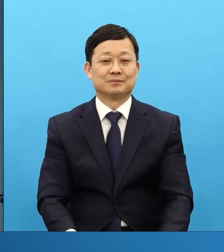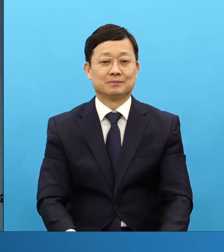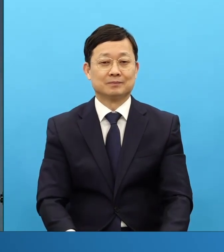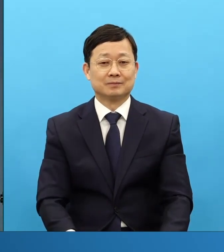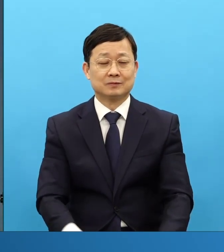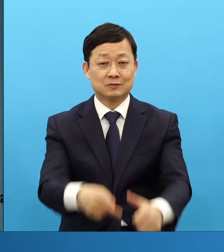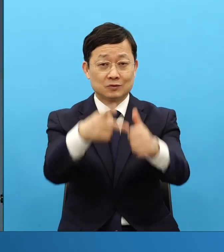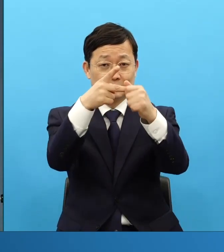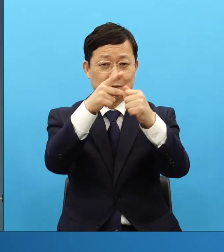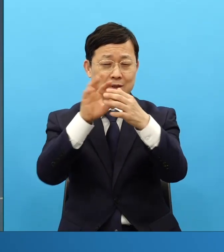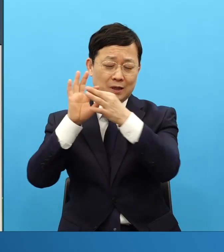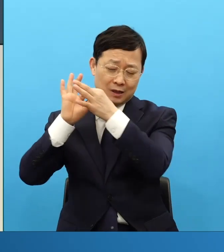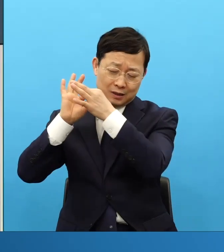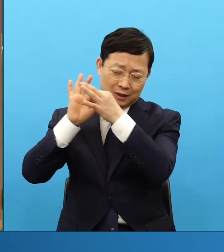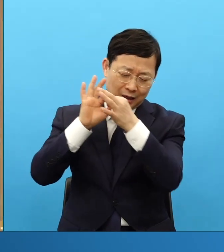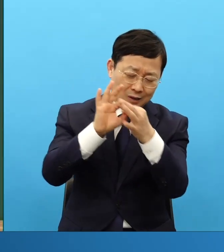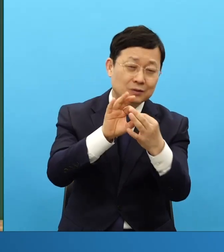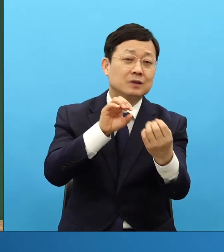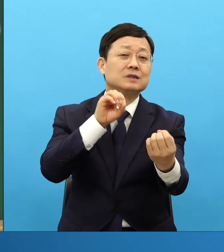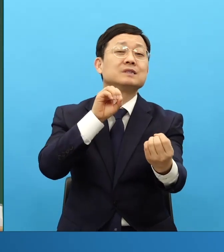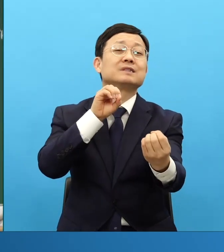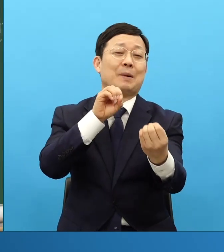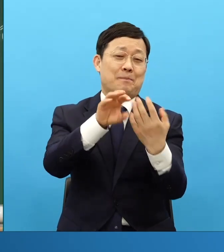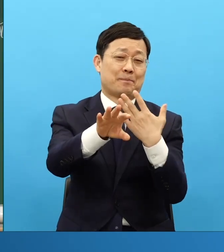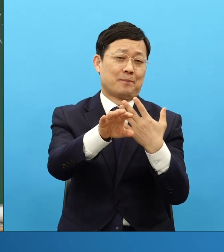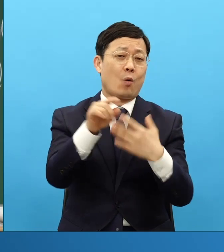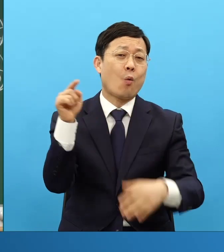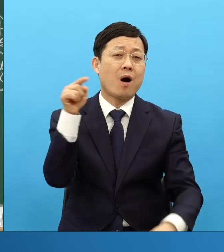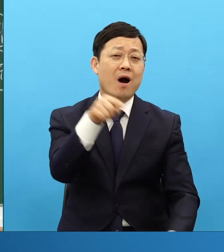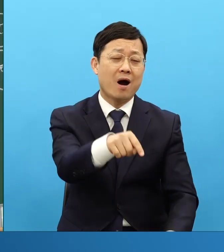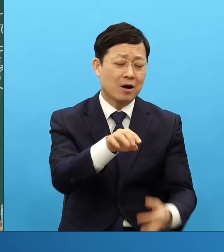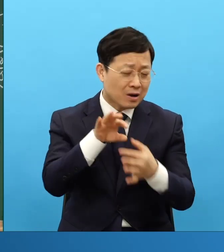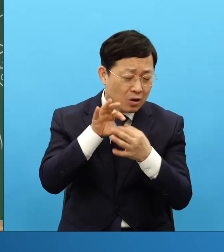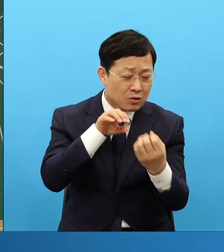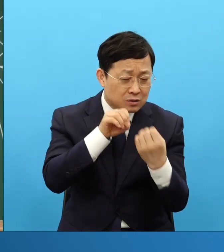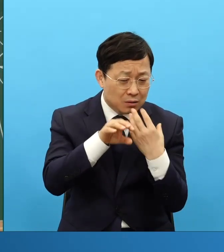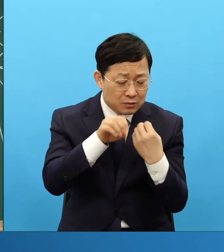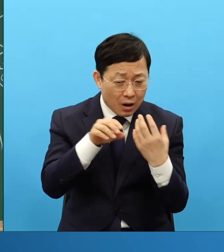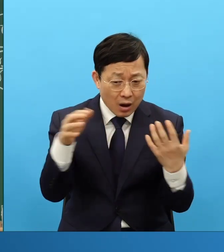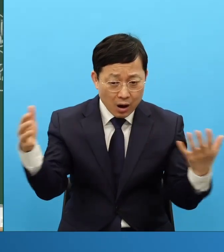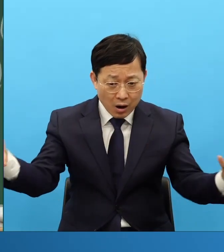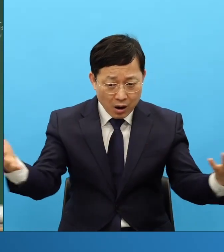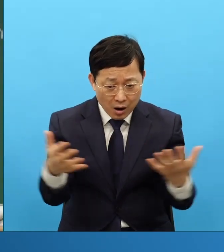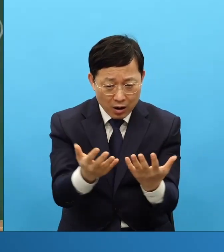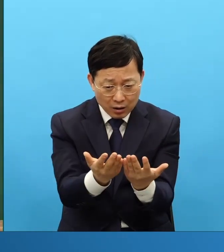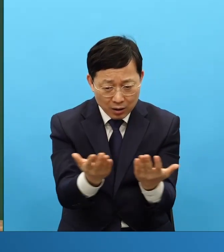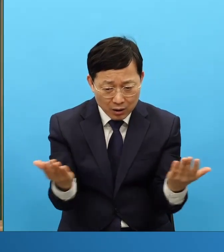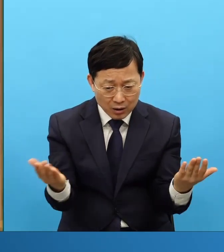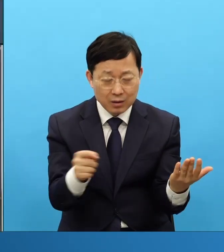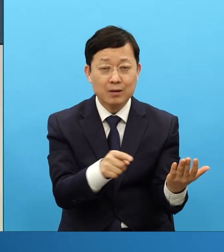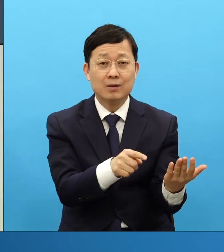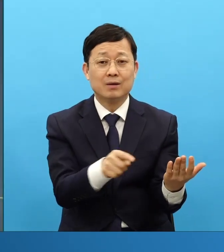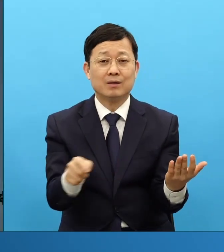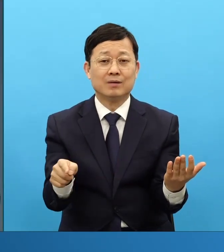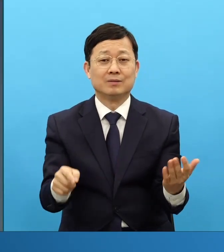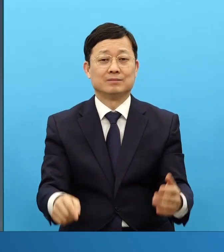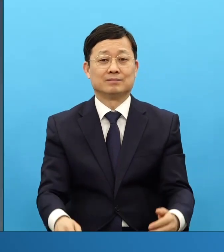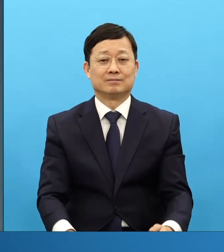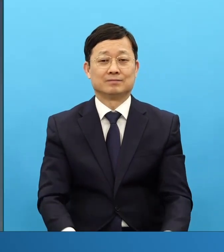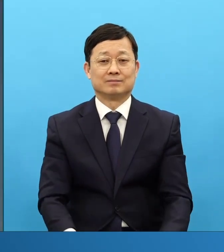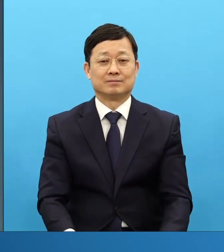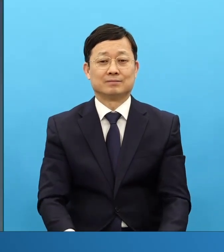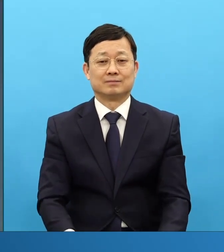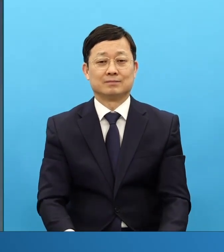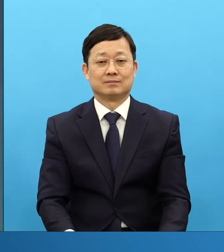응답이 계속 오죠. That you can have continuation and answers continue 자, to come. 응답이 계속 오니까 이걸 붙잡고 하는 게 뭡니까? And when answers continue to come, what do you